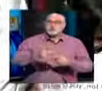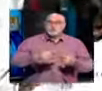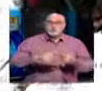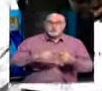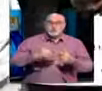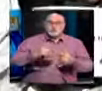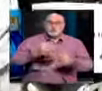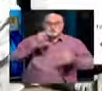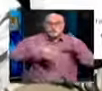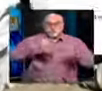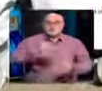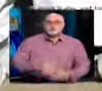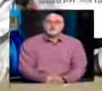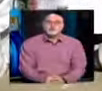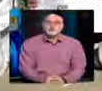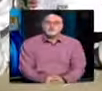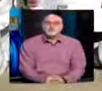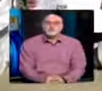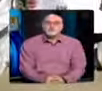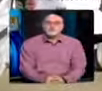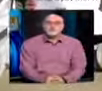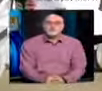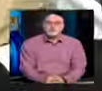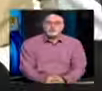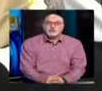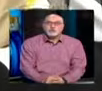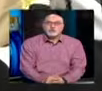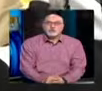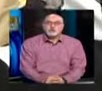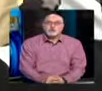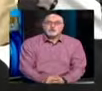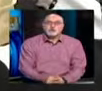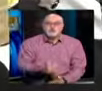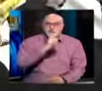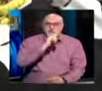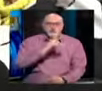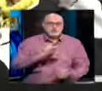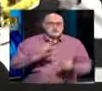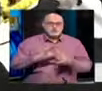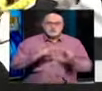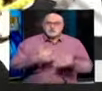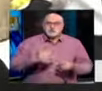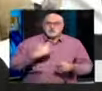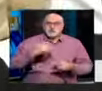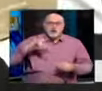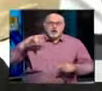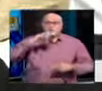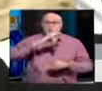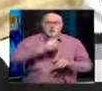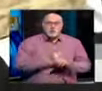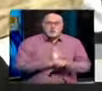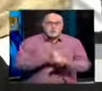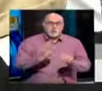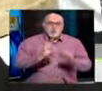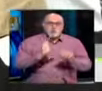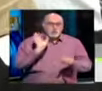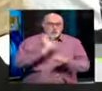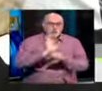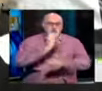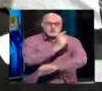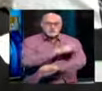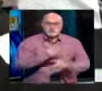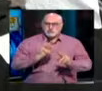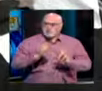الجنائية الدولية. أنا جيت أنا بنتي حاملي كفنها على إيدها، مشروع شهادة، في أي لحظة ممكن طيران الاحتلال يقصفنا، حتى وإحنا بننسق في الفعالية